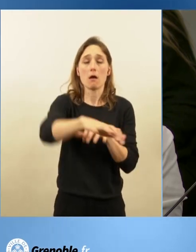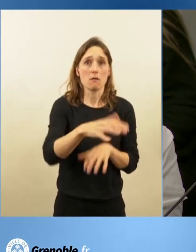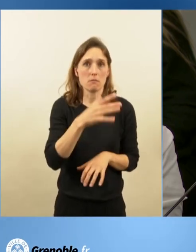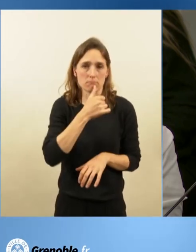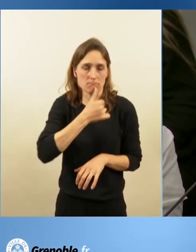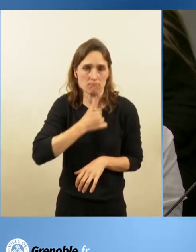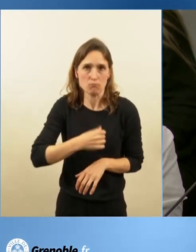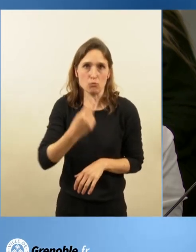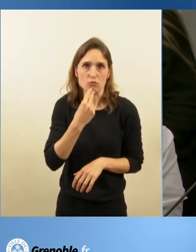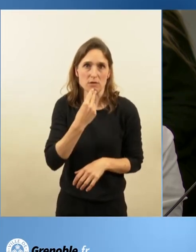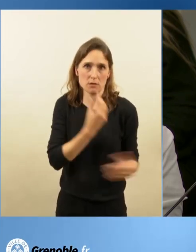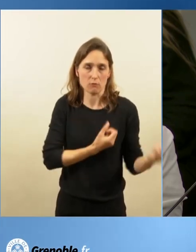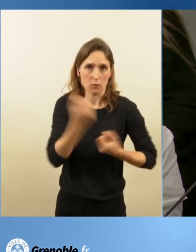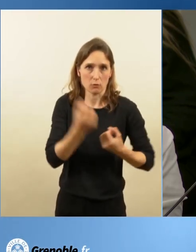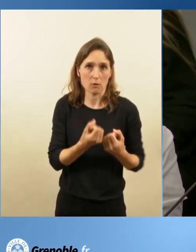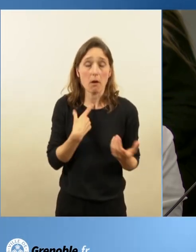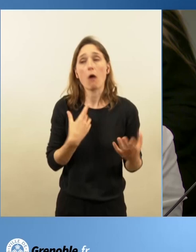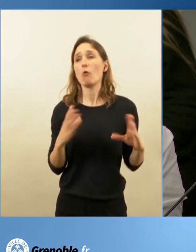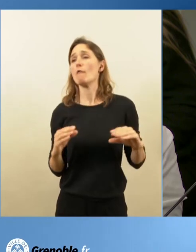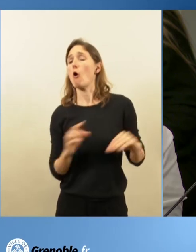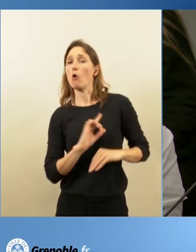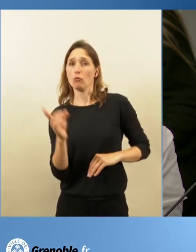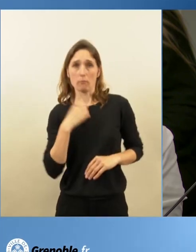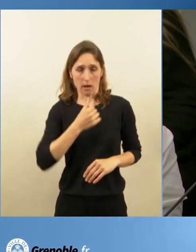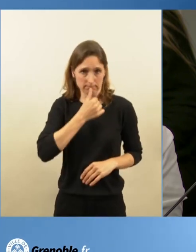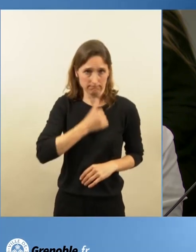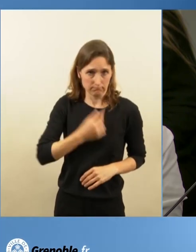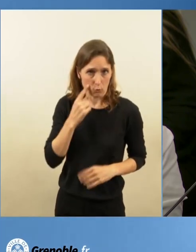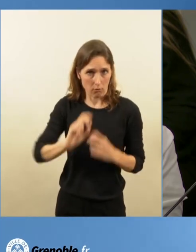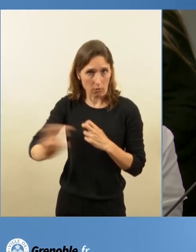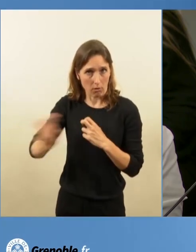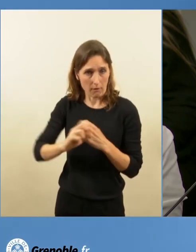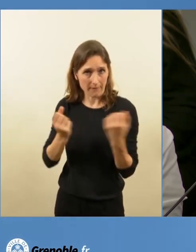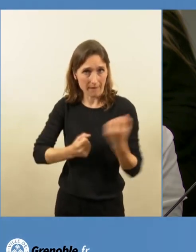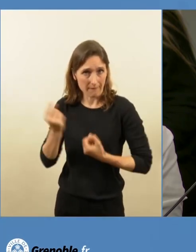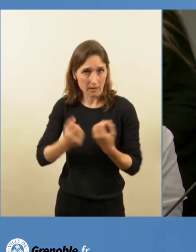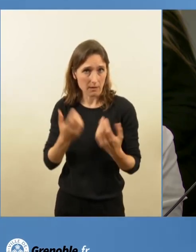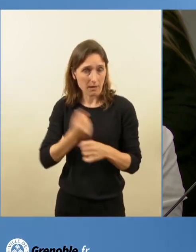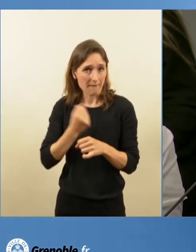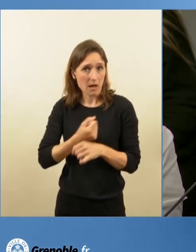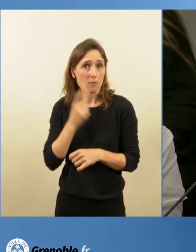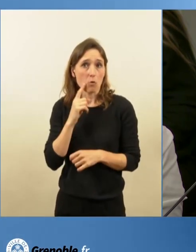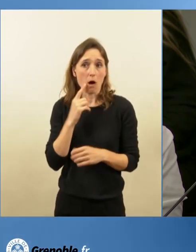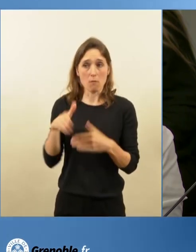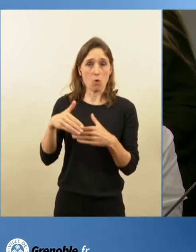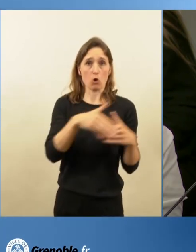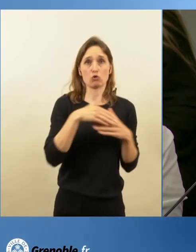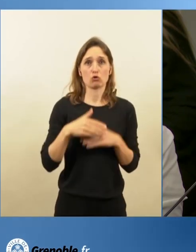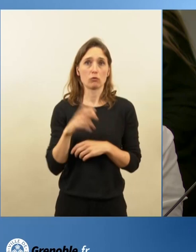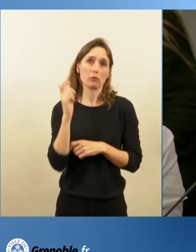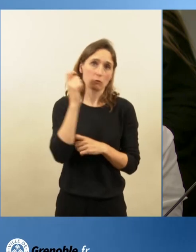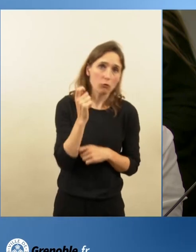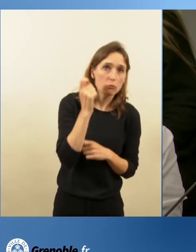parce qu'ils n'ont pas d'autre choix pour travailler que d'utiliser leur véhicule car ils n'ont pas de réseau de transport à proximité de chez eux qui leur permettraient